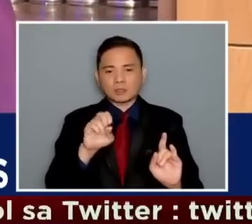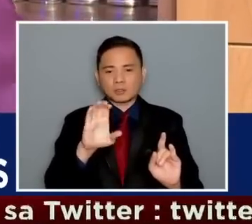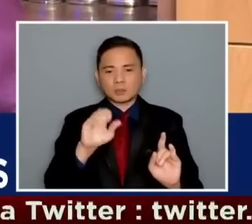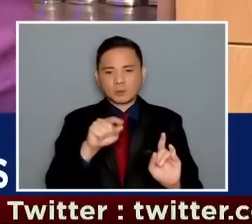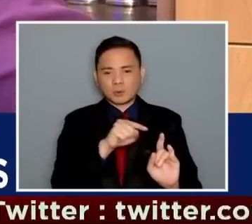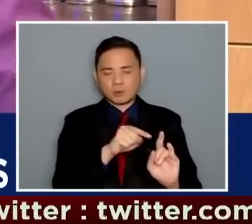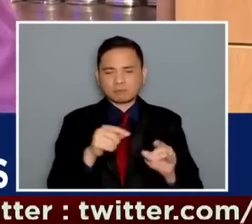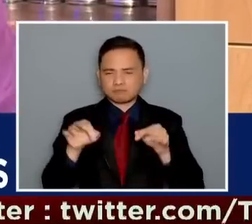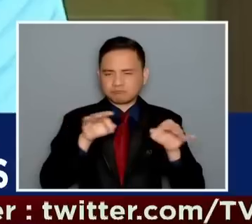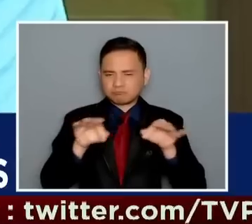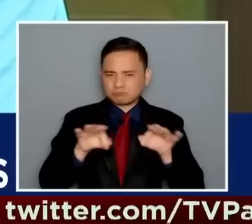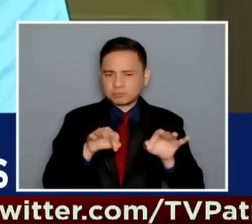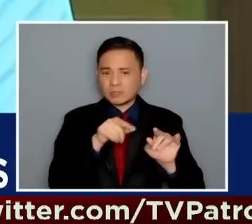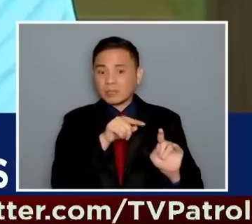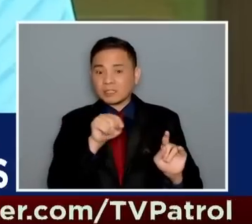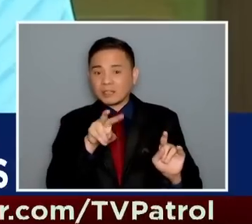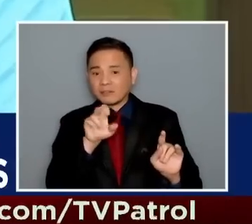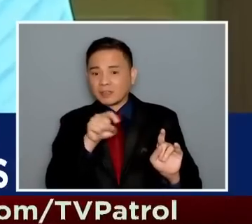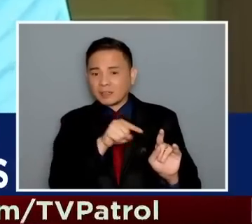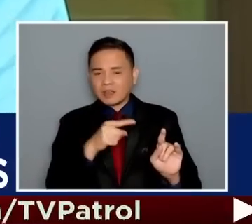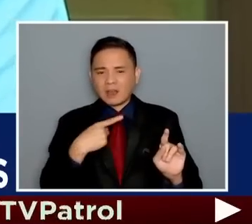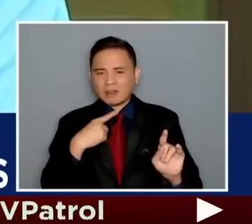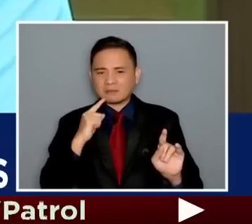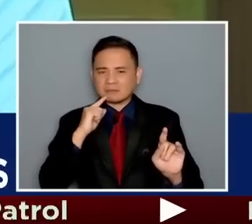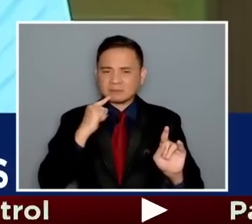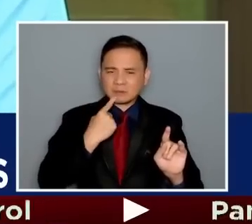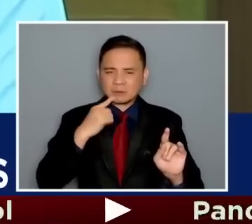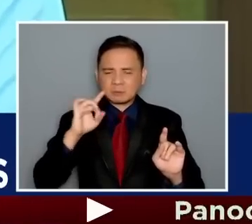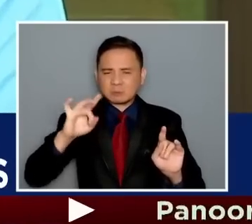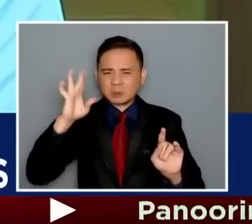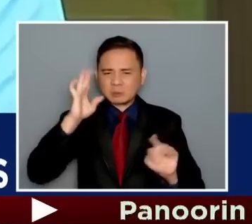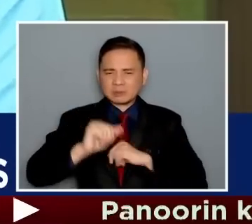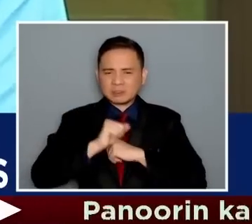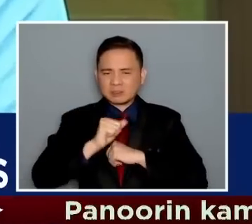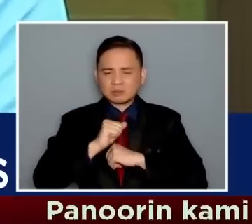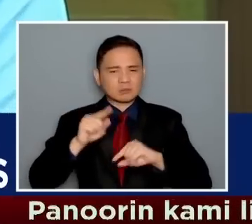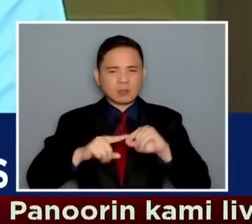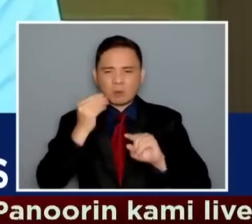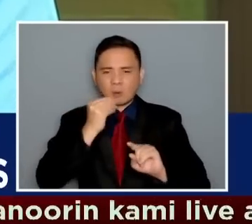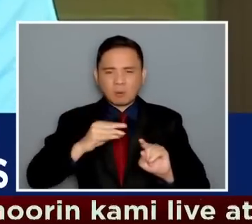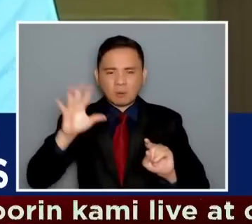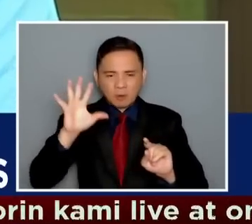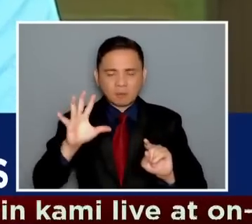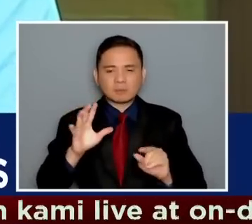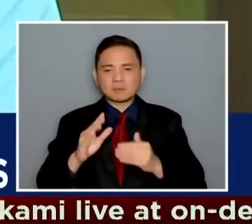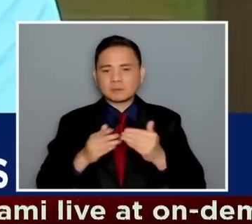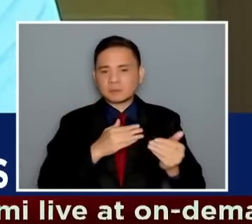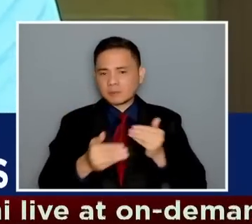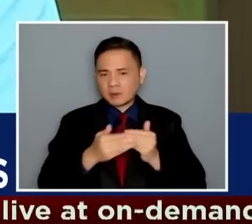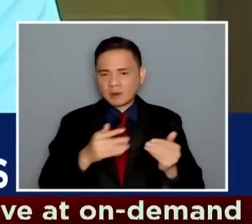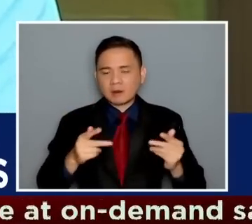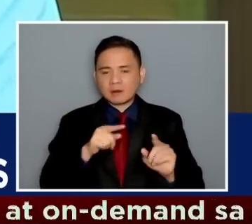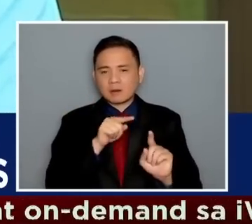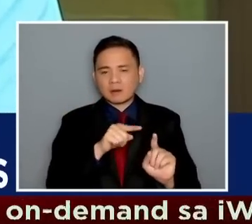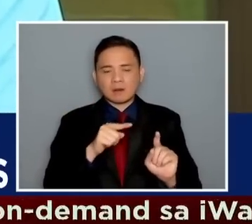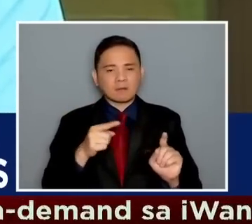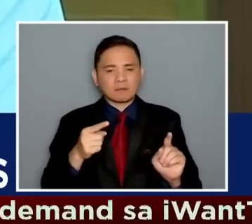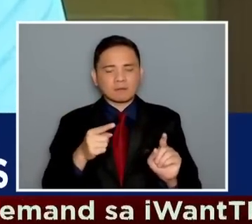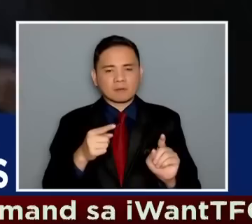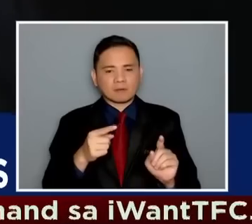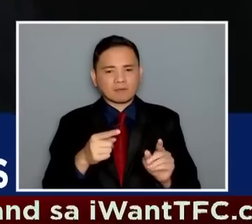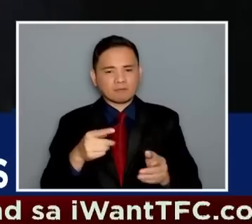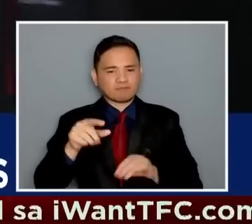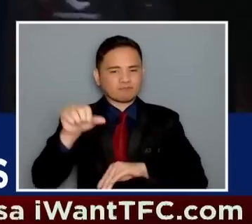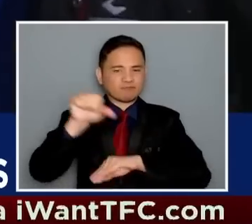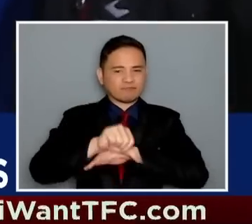sa buhay ng mambabatas kaya hindi pa siya makauuwi sa bansa kahit paso na ang travel clearance na ibinigay ng Kamara na hanggang March 9